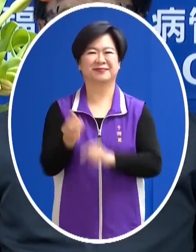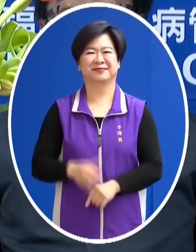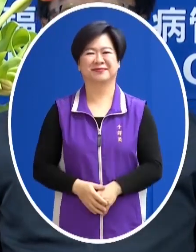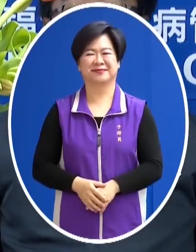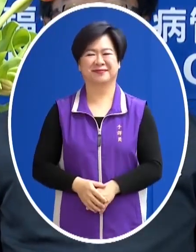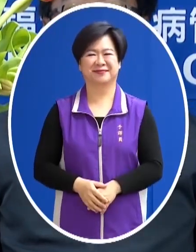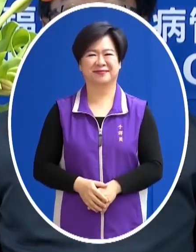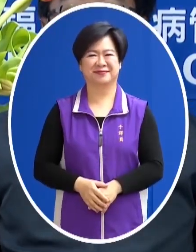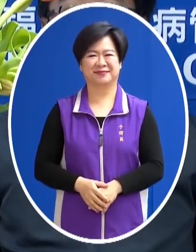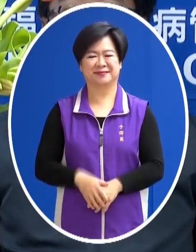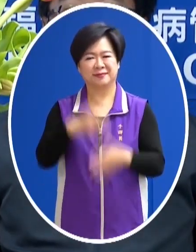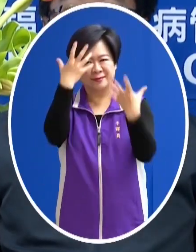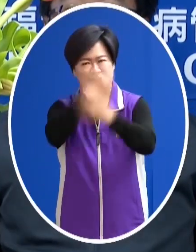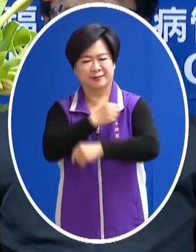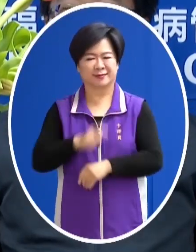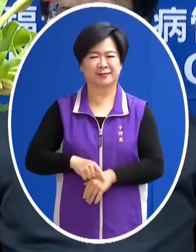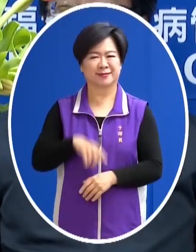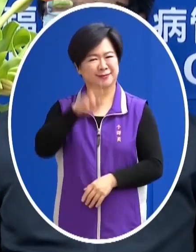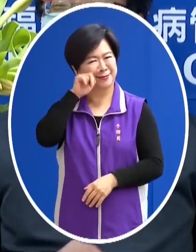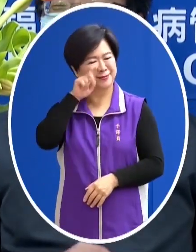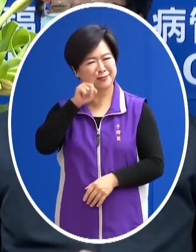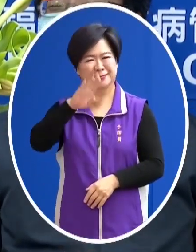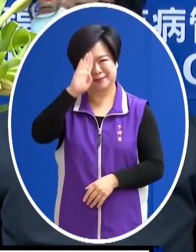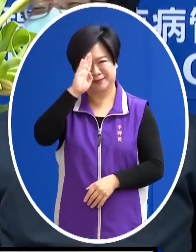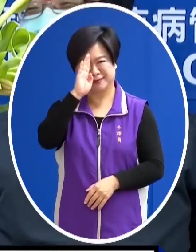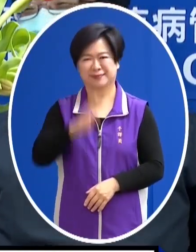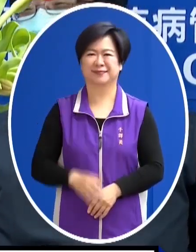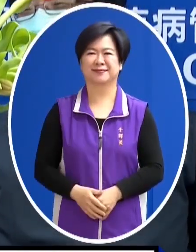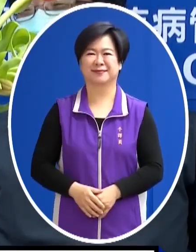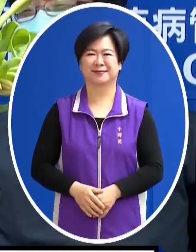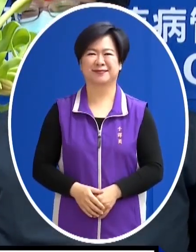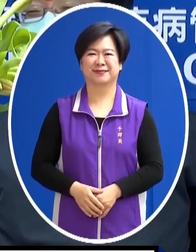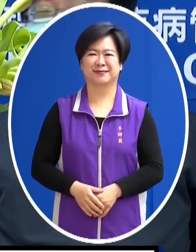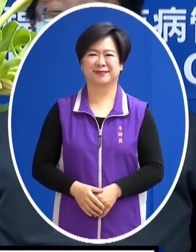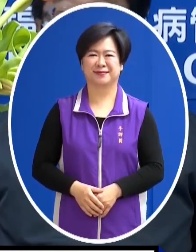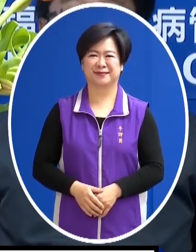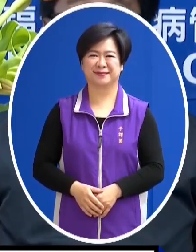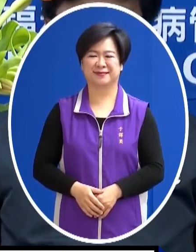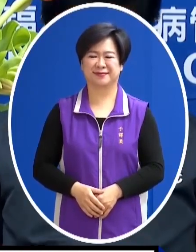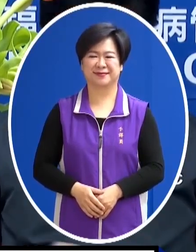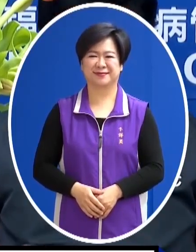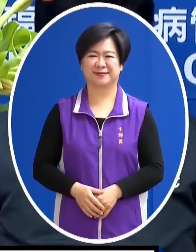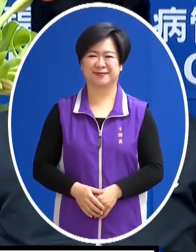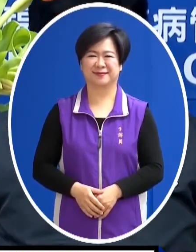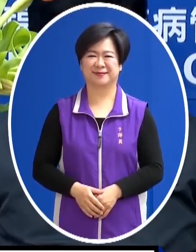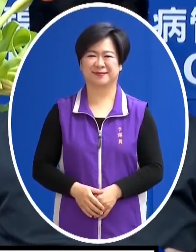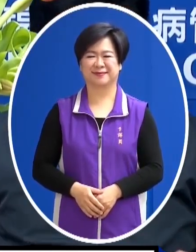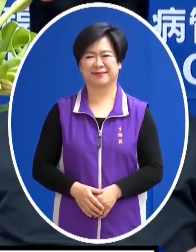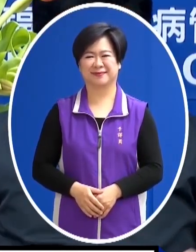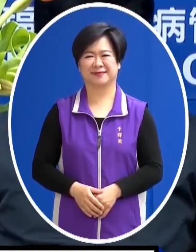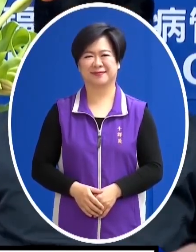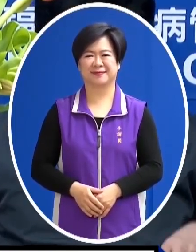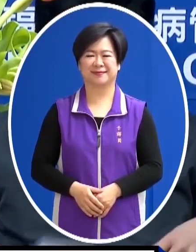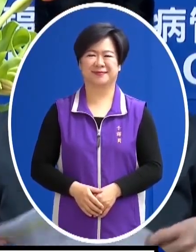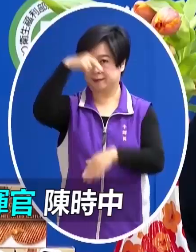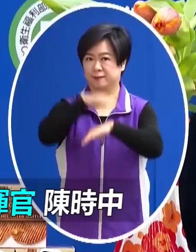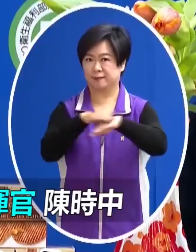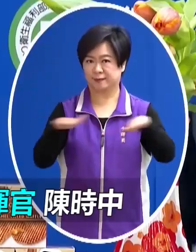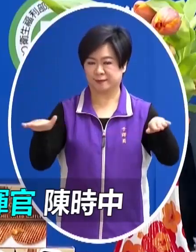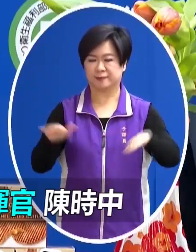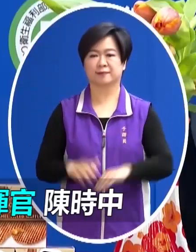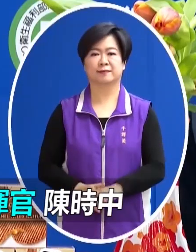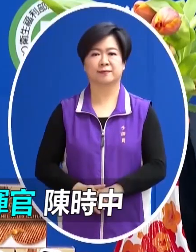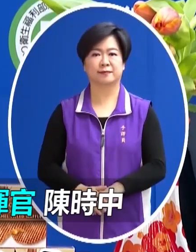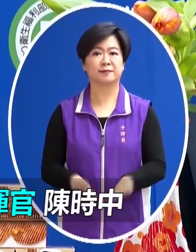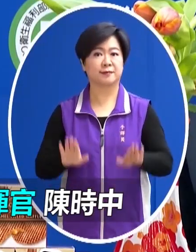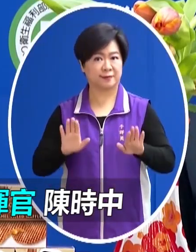哎，好像有一条歌是那样的玫瑰花了哈、哦。那不过那条歌我也不会唱了哈、哦。那